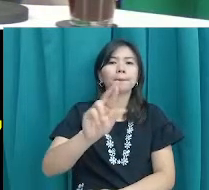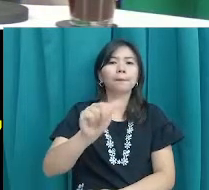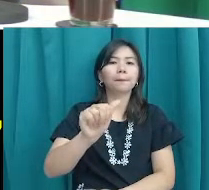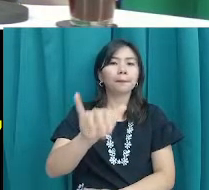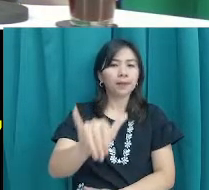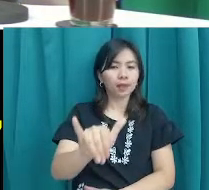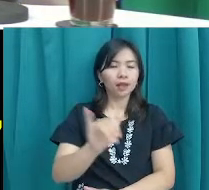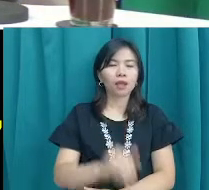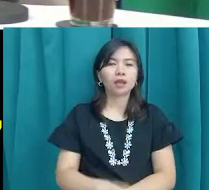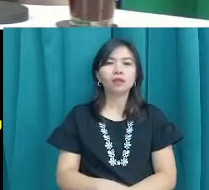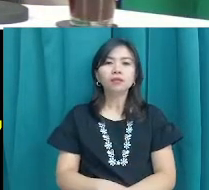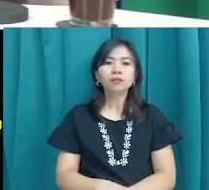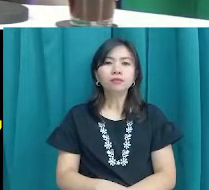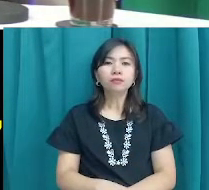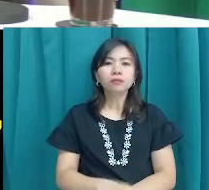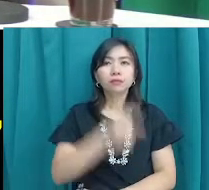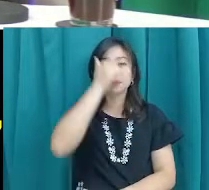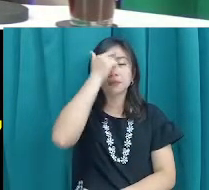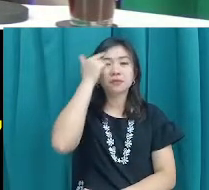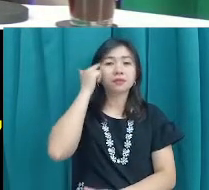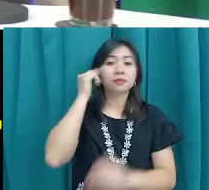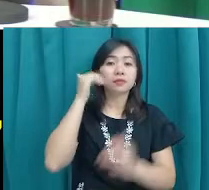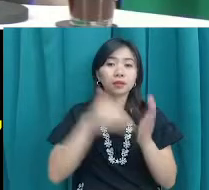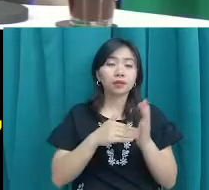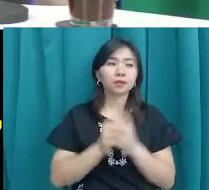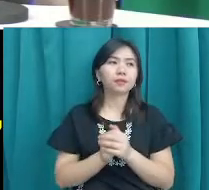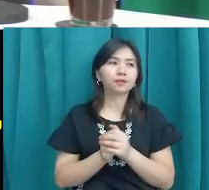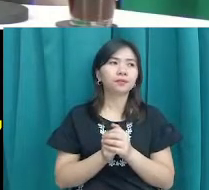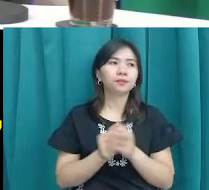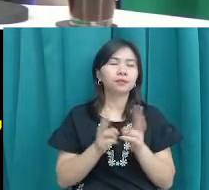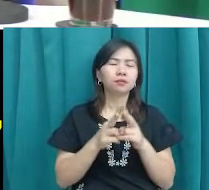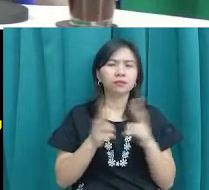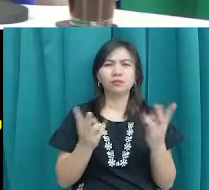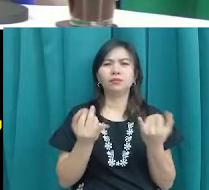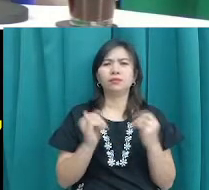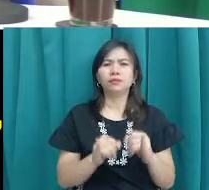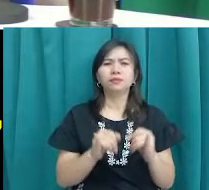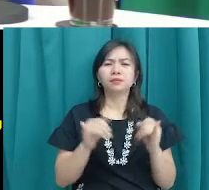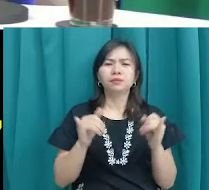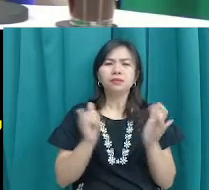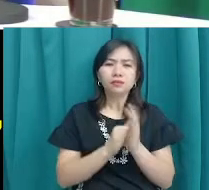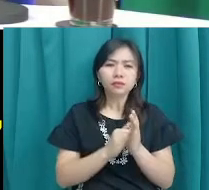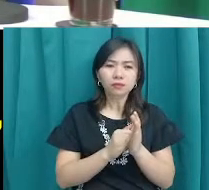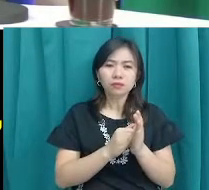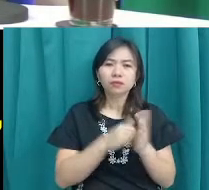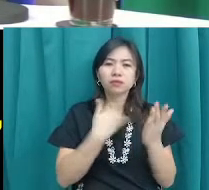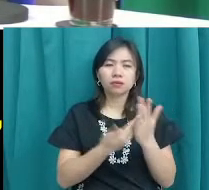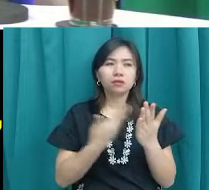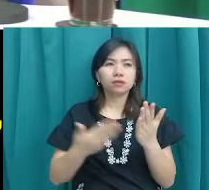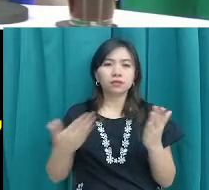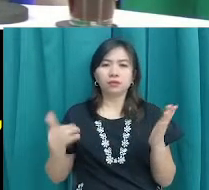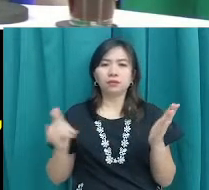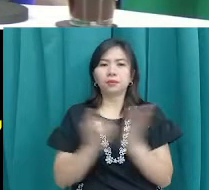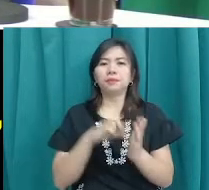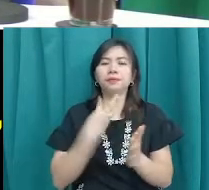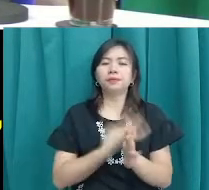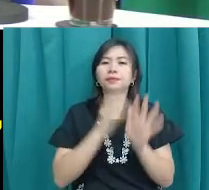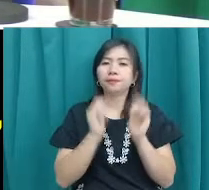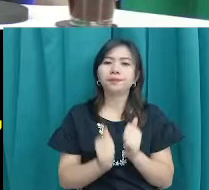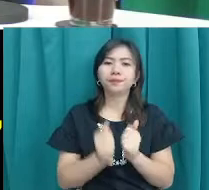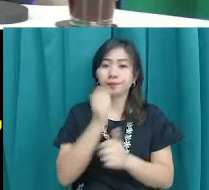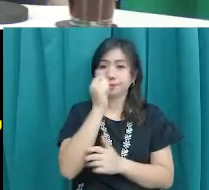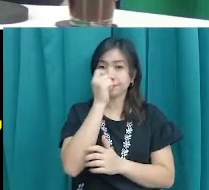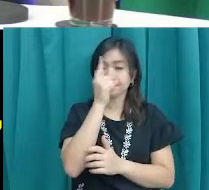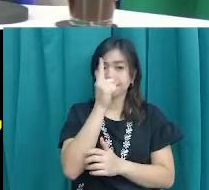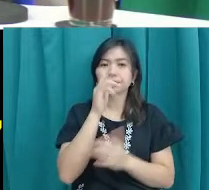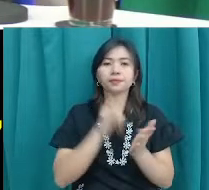ang mag-betray. Kasi sabi ko nga po sa inyo, napaka-importante po ng bagay po na ito. You see? Na maintindihan po natin ito.